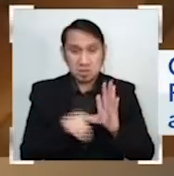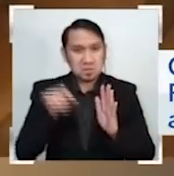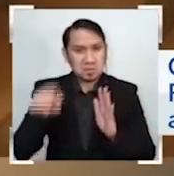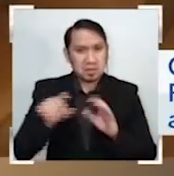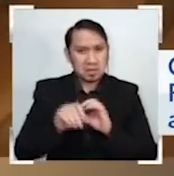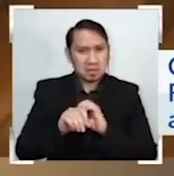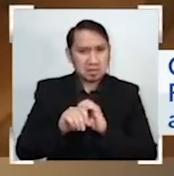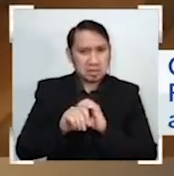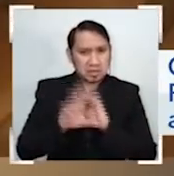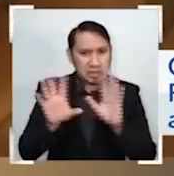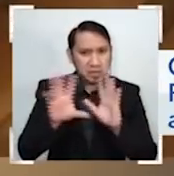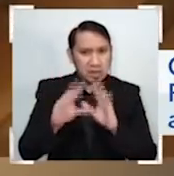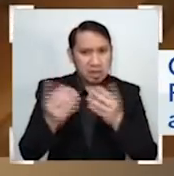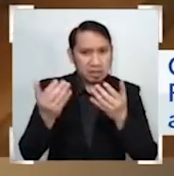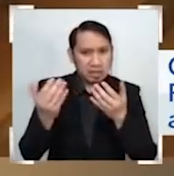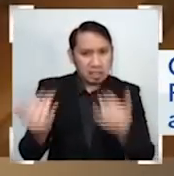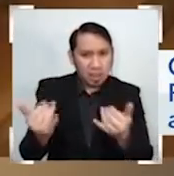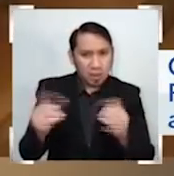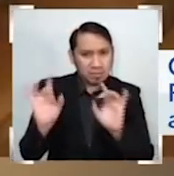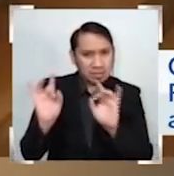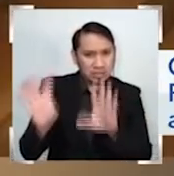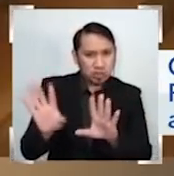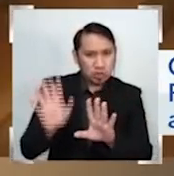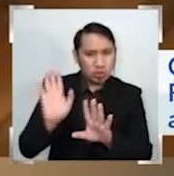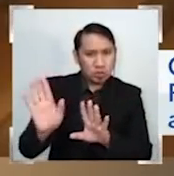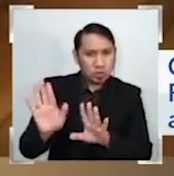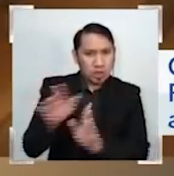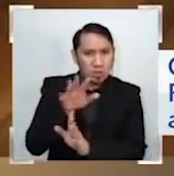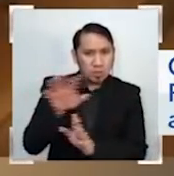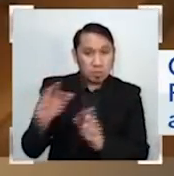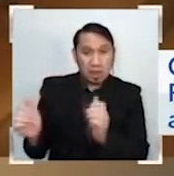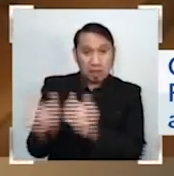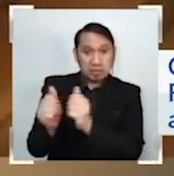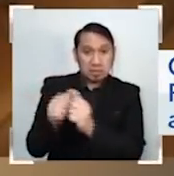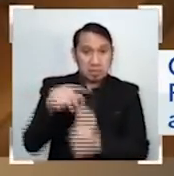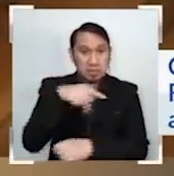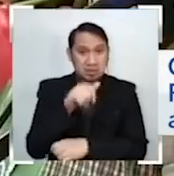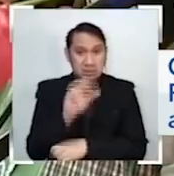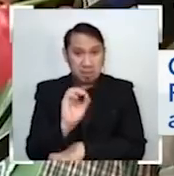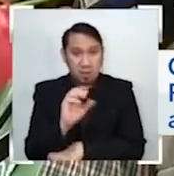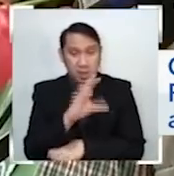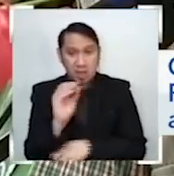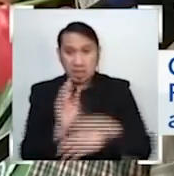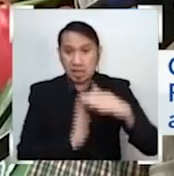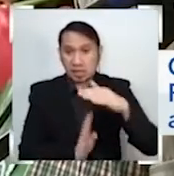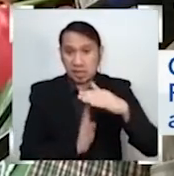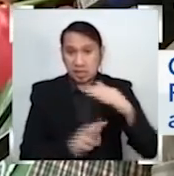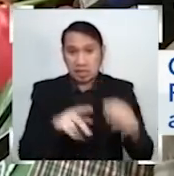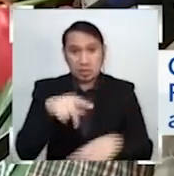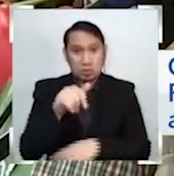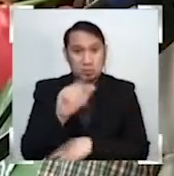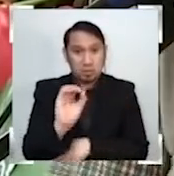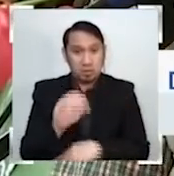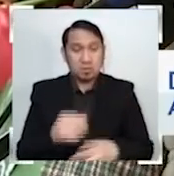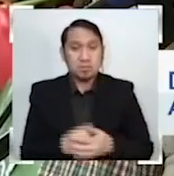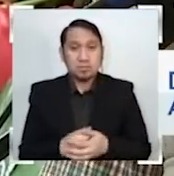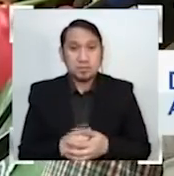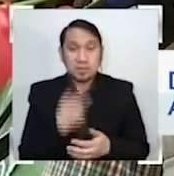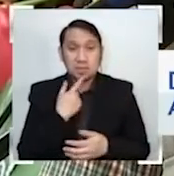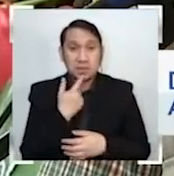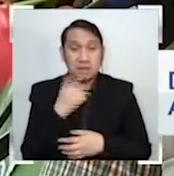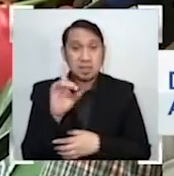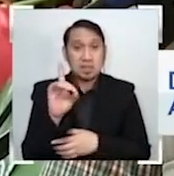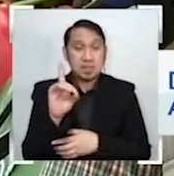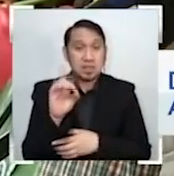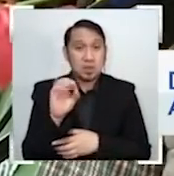danger para po sa mga kasamahan niya sa PAO at sa mga kliyente ng PAO. Maging ang kalihim ng DOH, nanawagan na kay